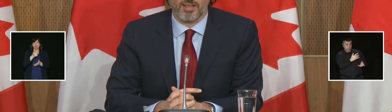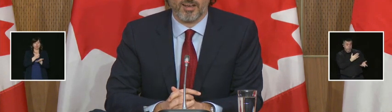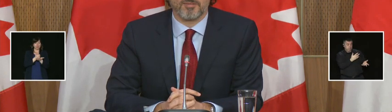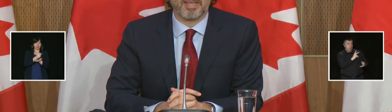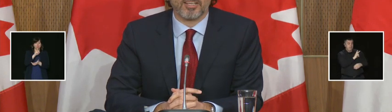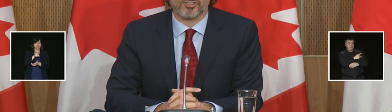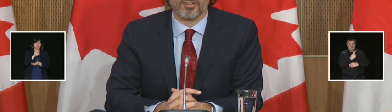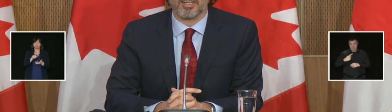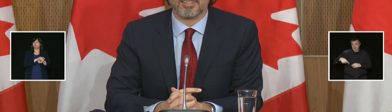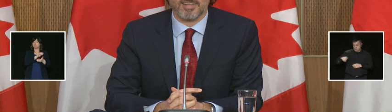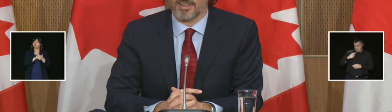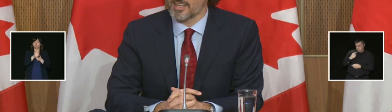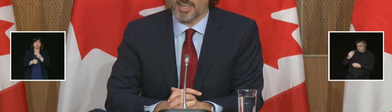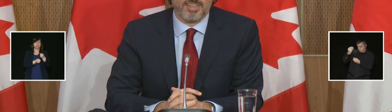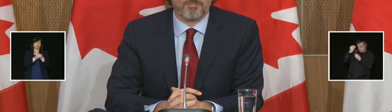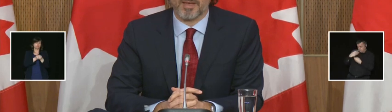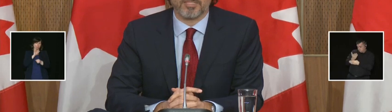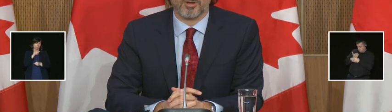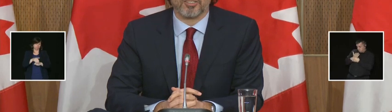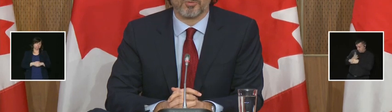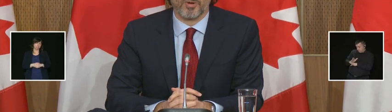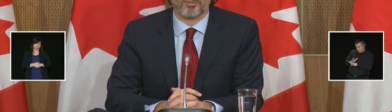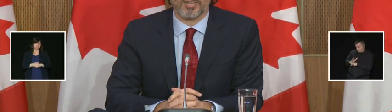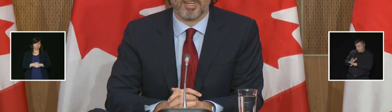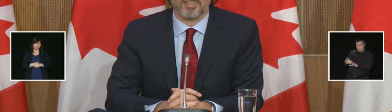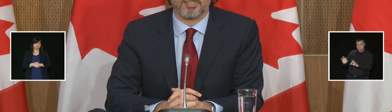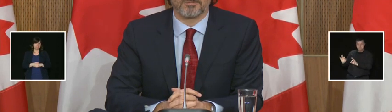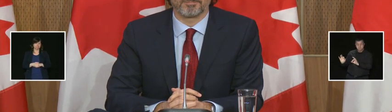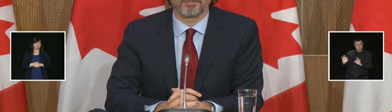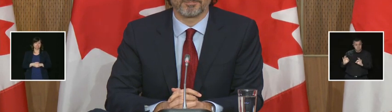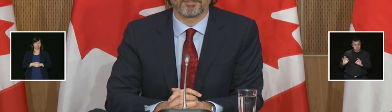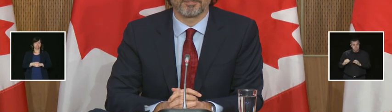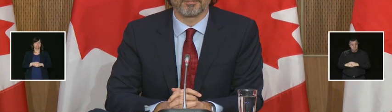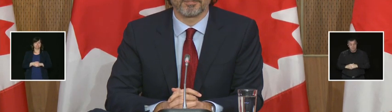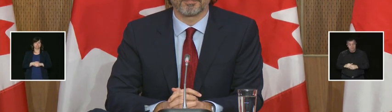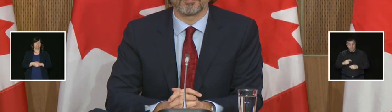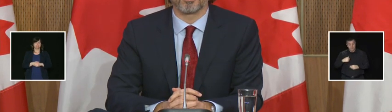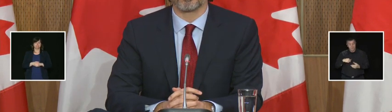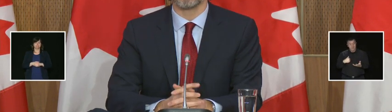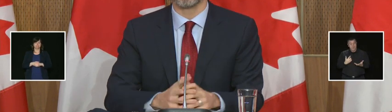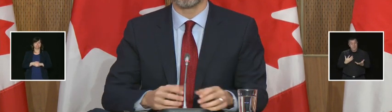mais il faut qu'ils méritent